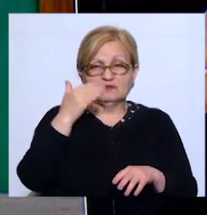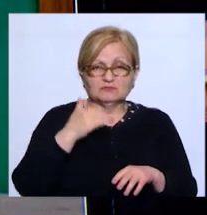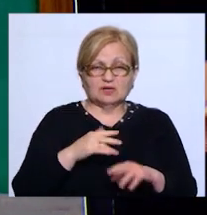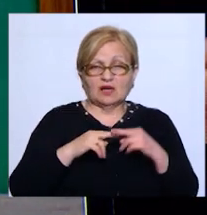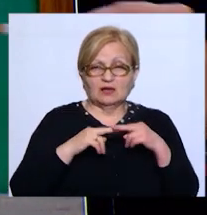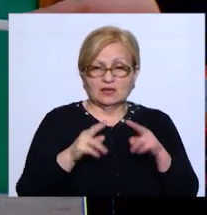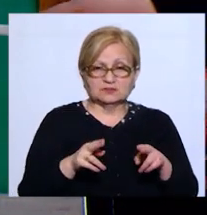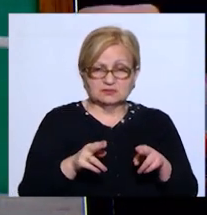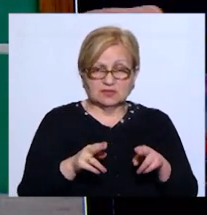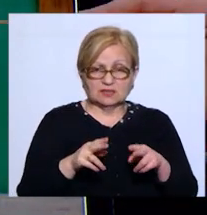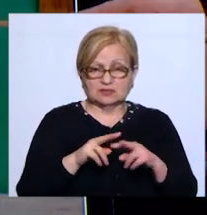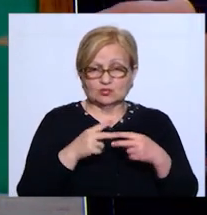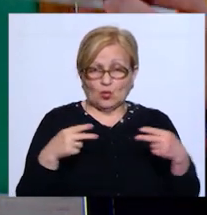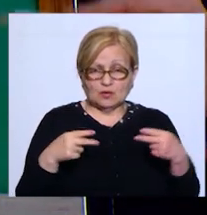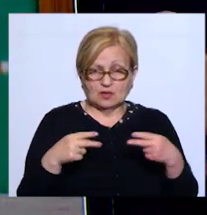მნიშვნელიც ერთმანეთის ტოლია,